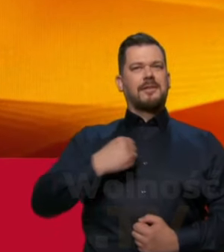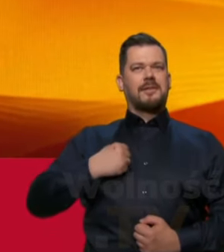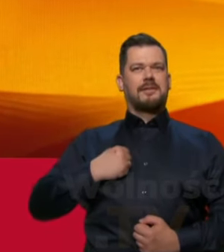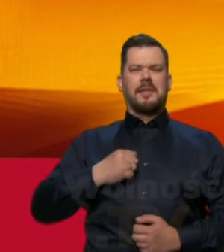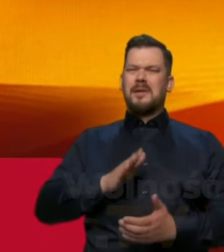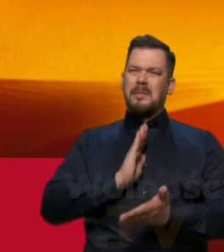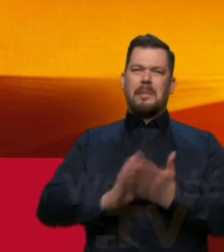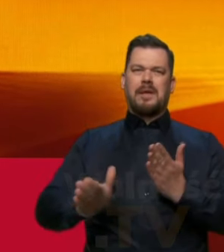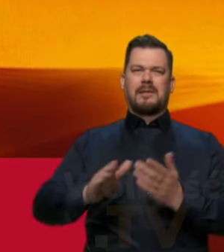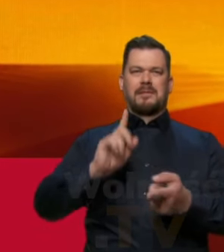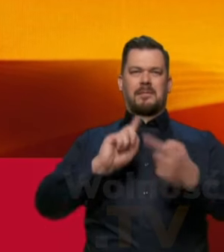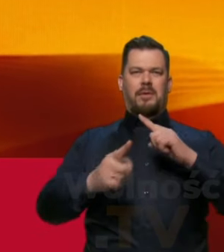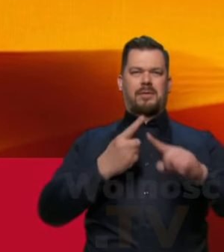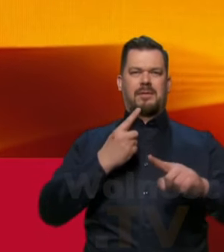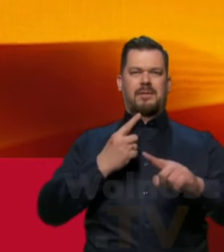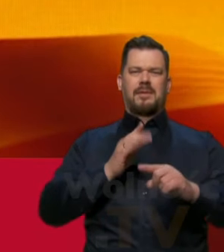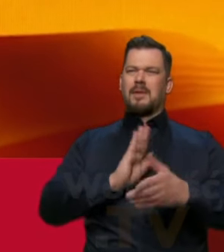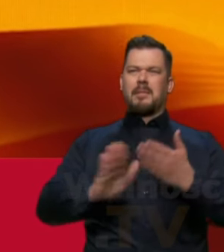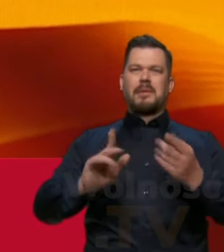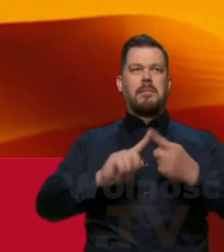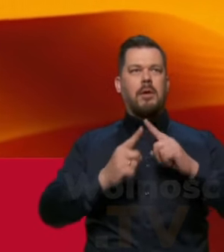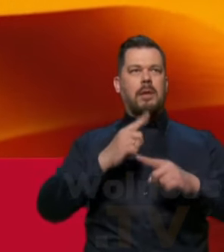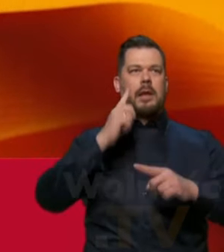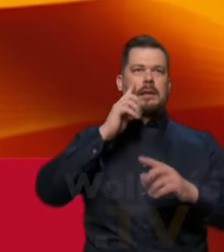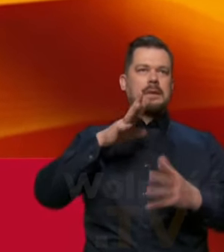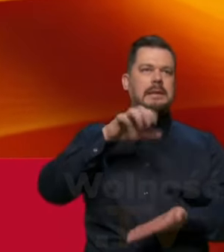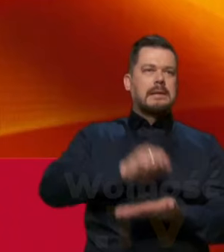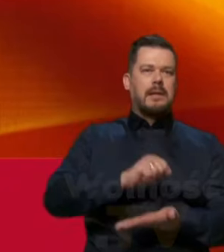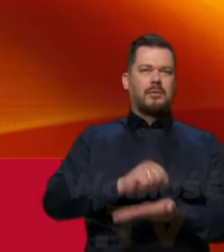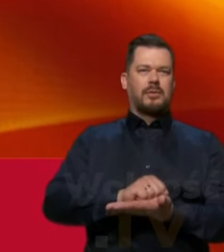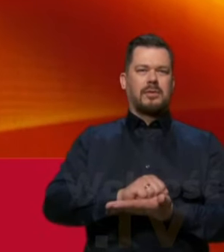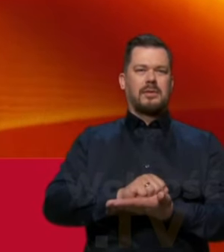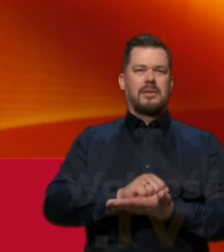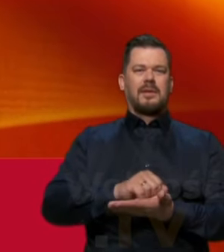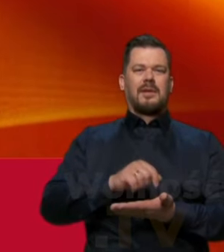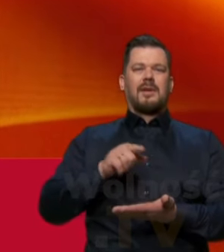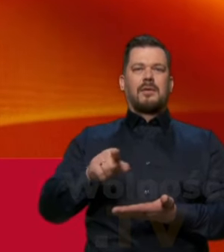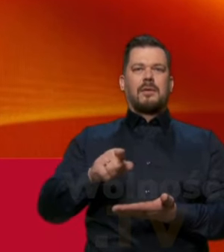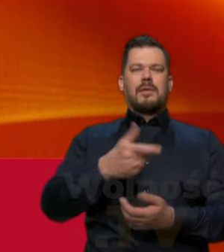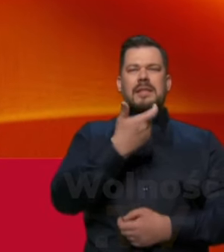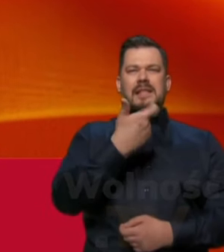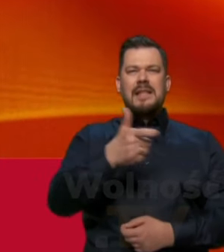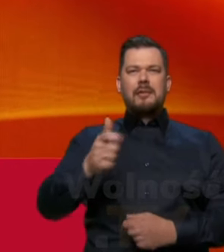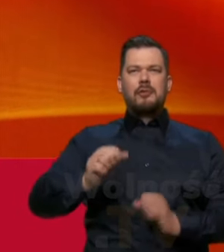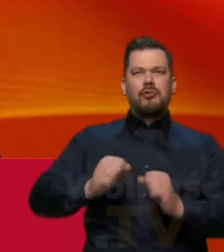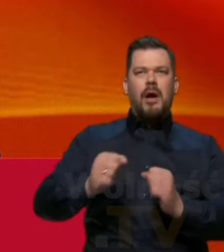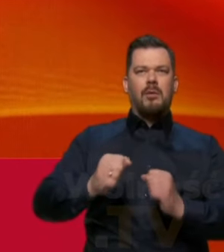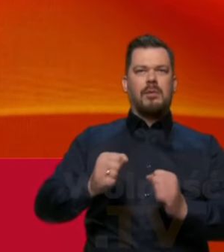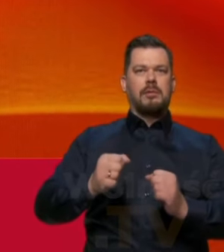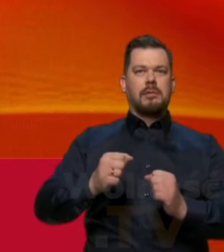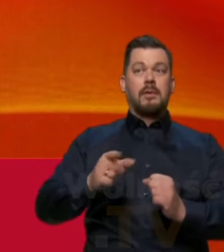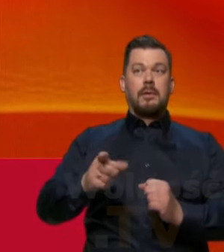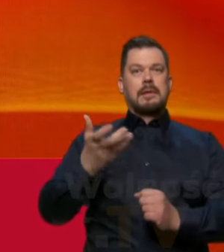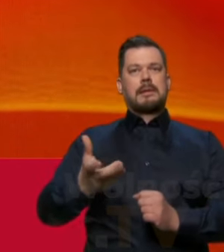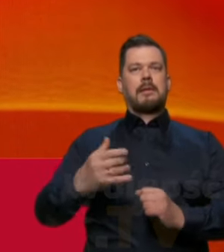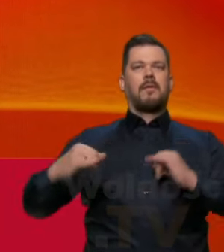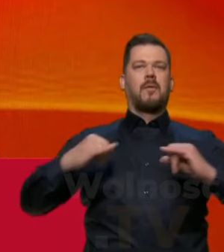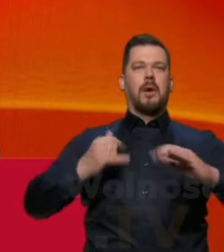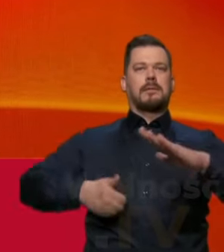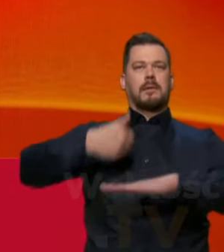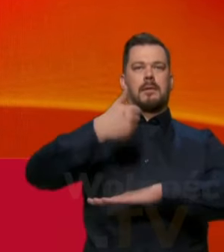będzie polityków, nie będzie polityki, która nie będzie miejscem, w którym setki działaczy czekające na odzyskanie władzy w